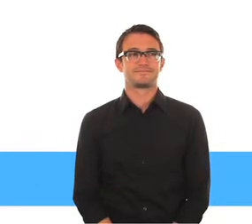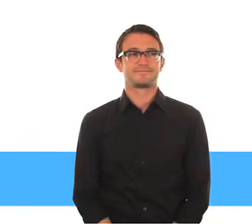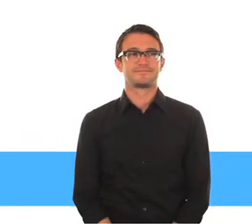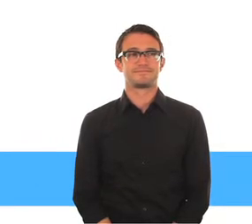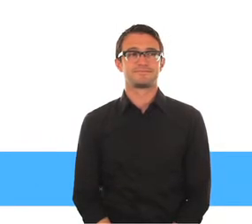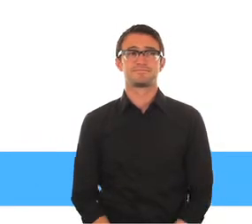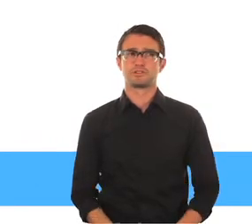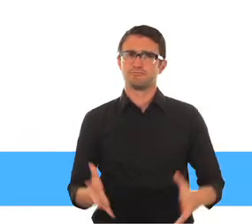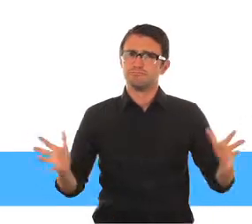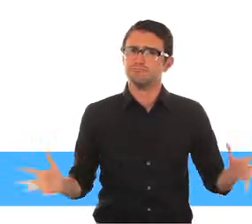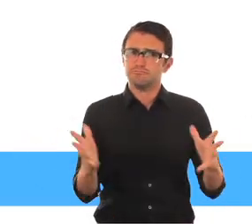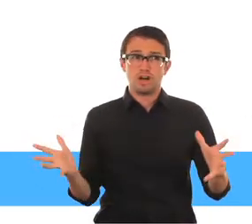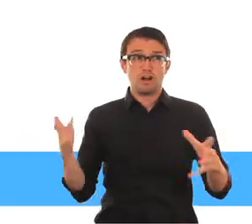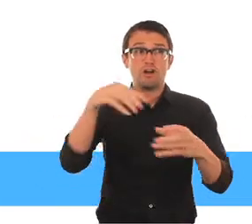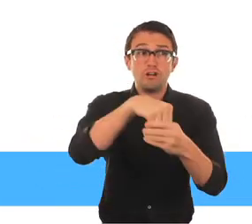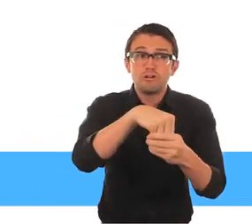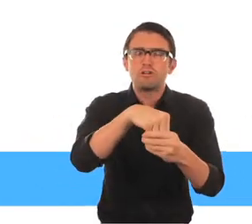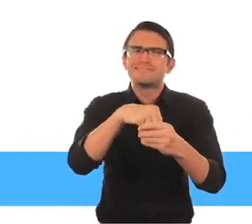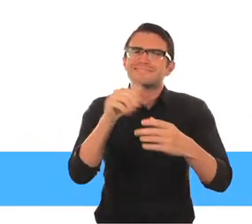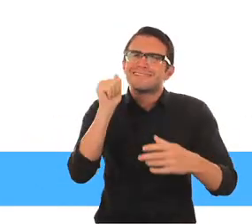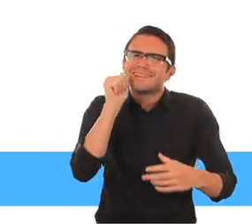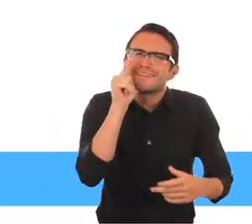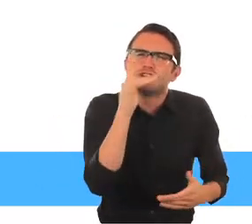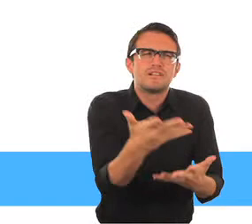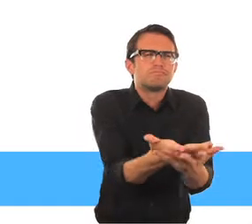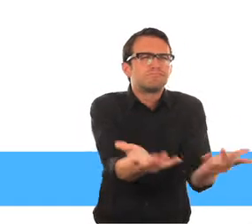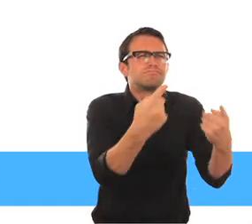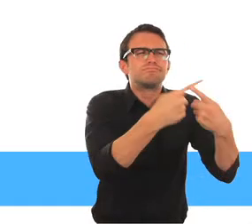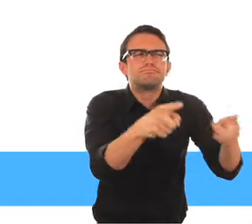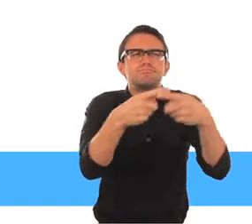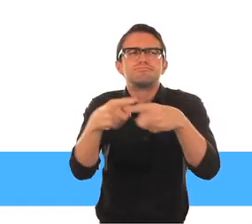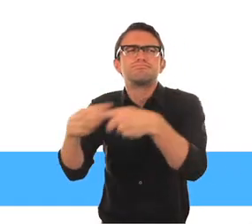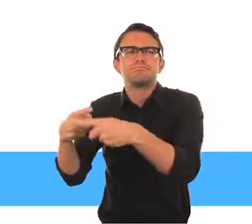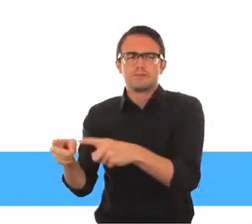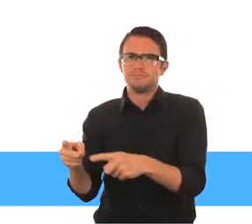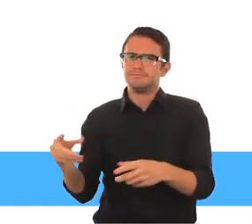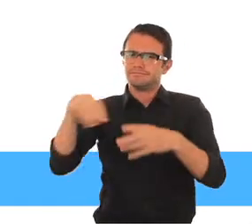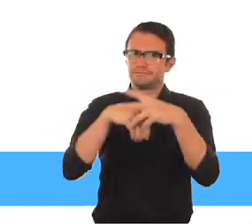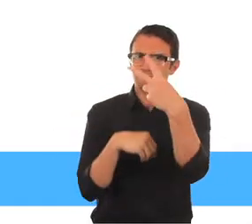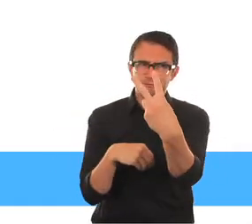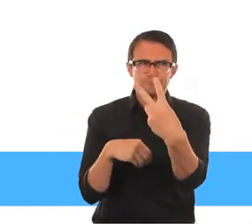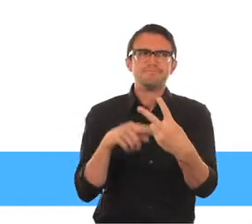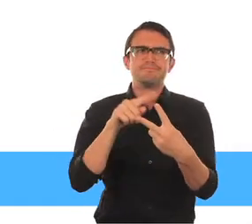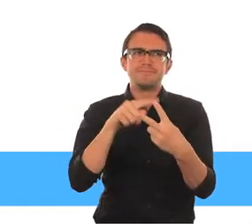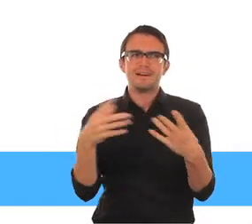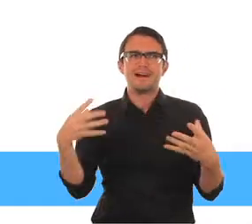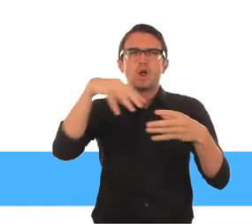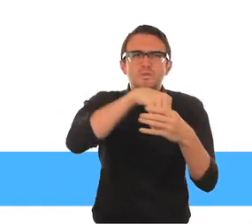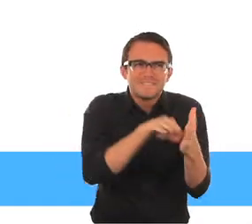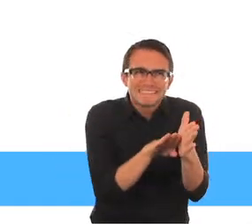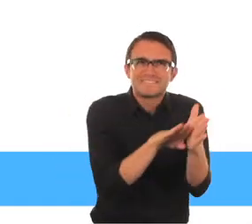Pour promouvoir l'inclusion dans toutes nos actions, nous devrions adopter une approche de développement inclusif et respecter les principes de